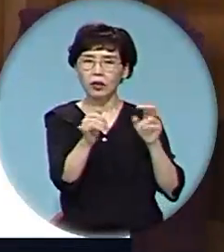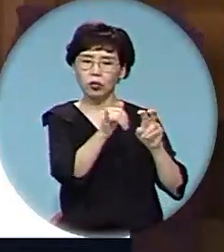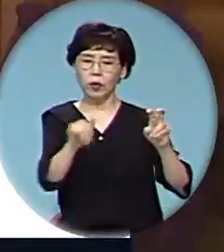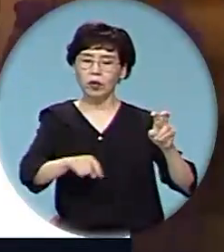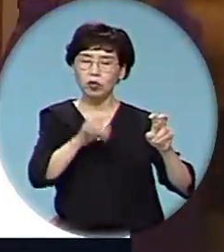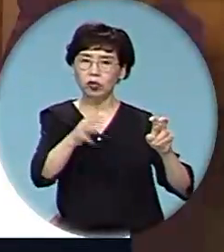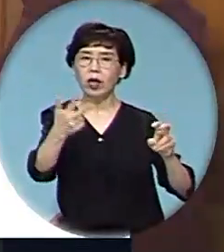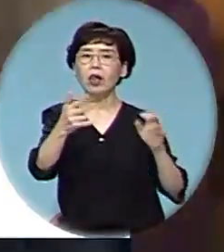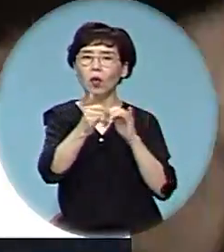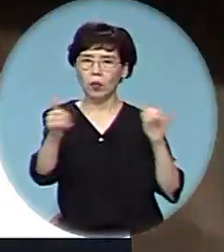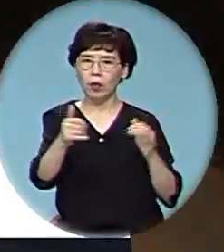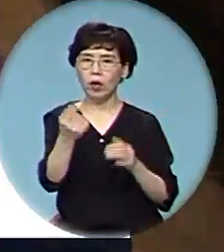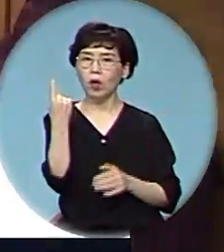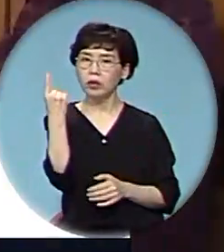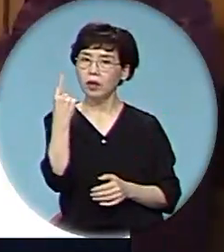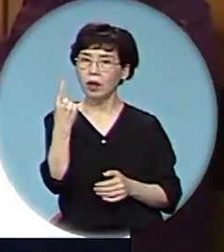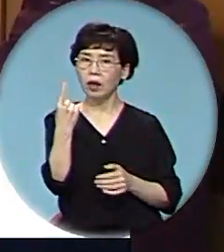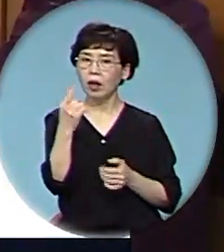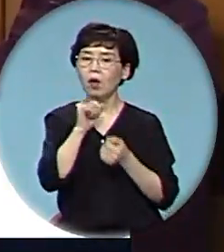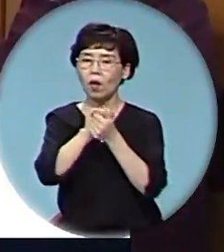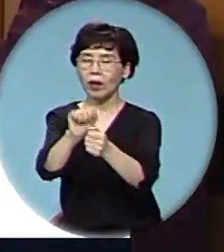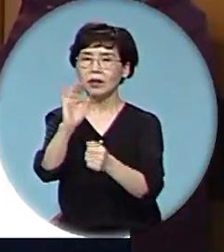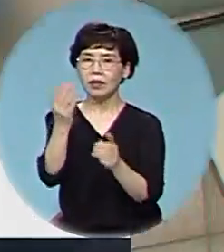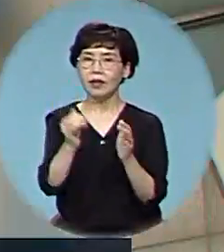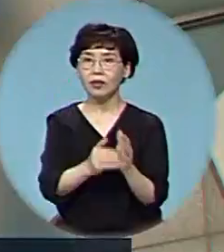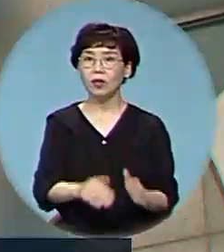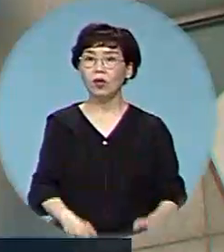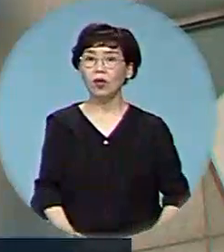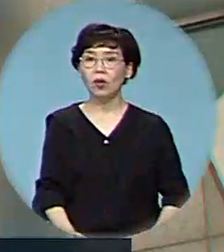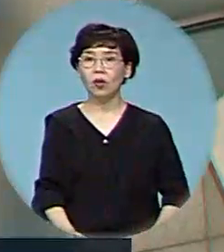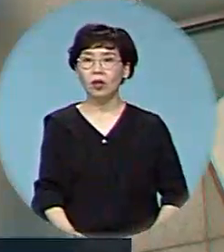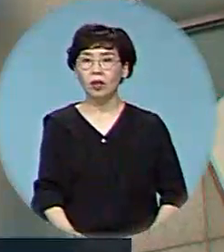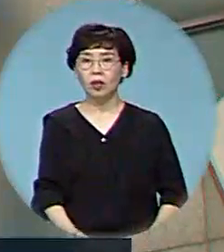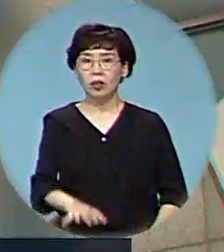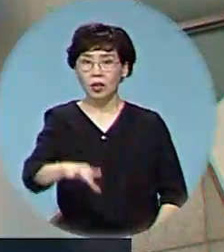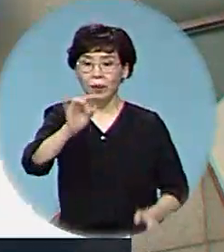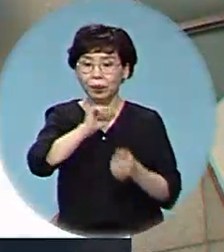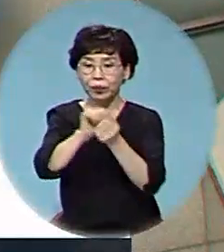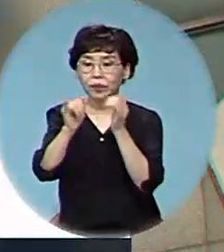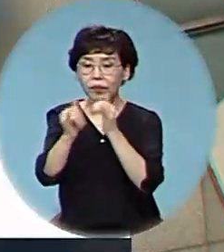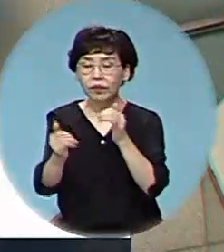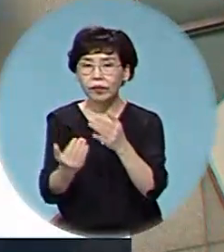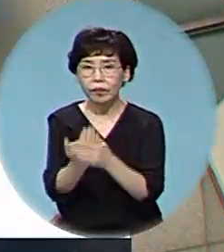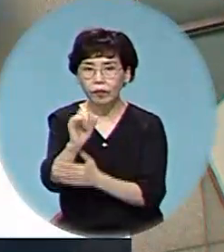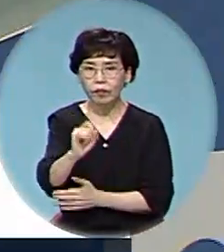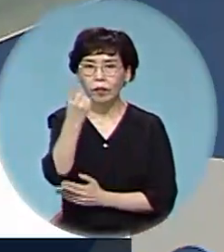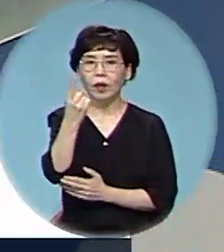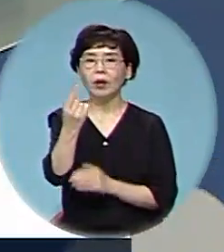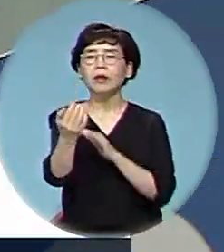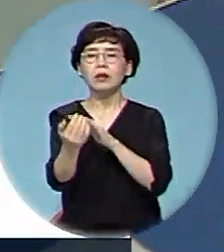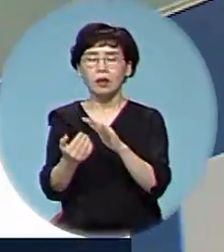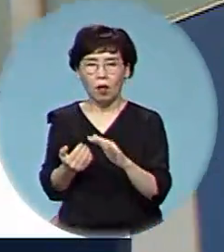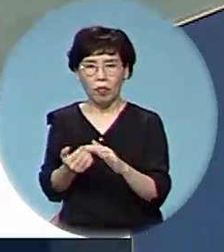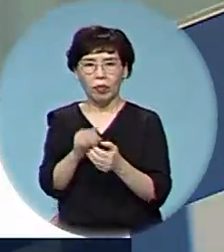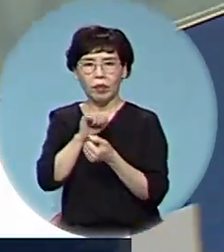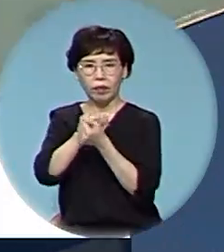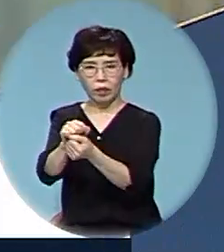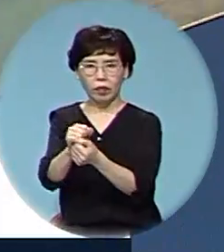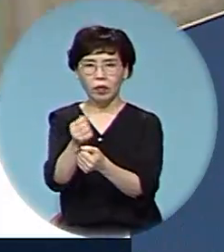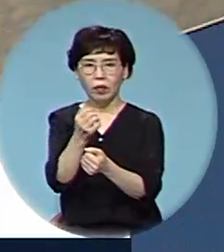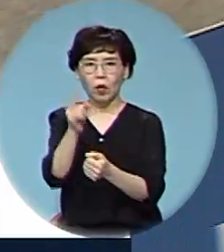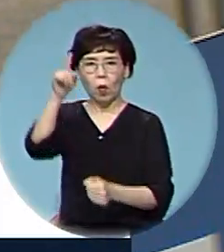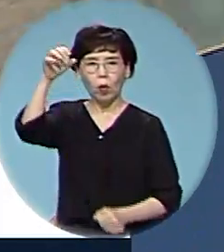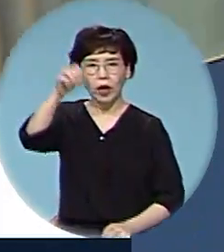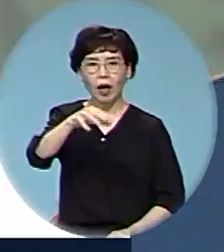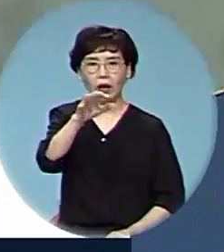가운데 7명이 어제 추가로 확진됐습니다. 첫 확진자는 앞서 집단 감염이 발생한 경기도